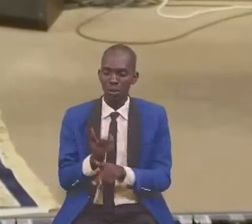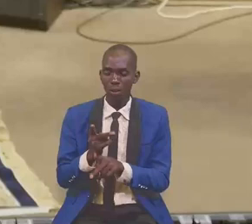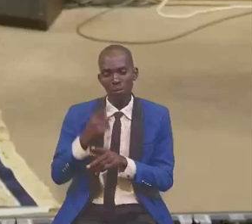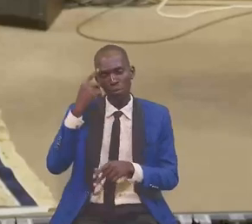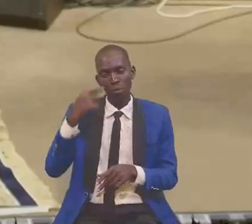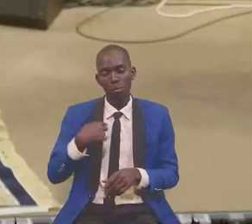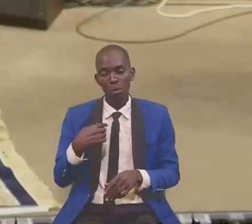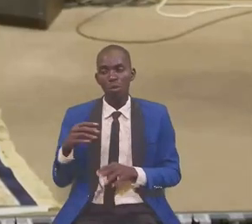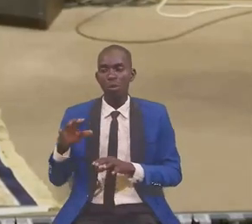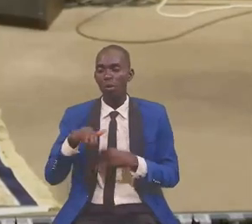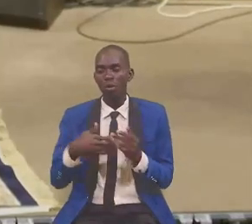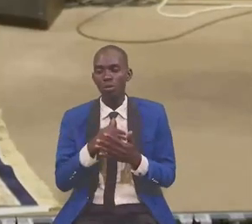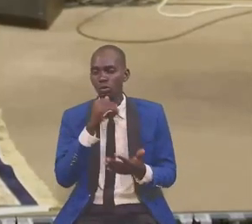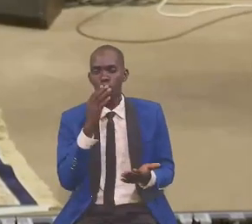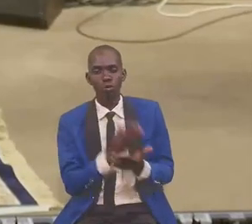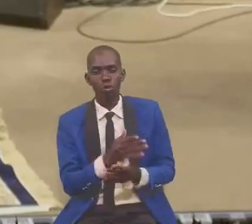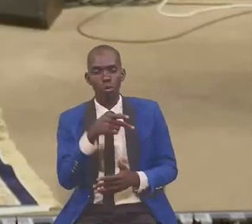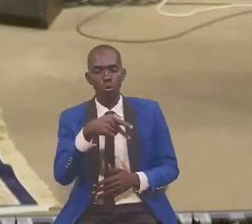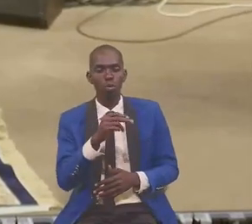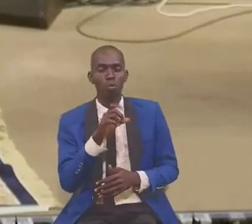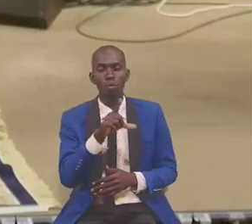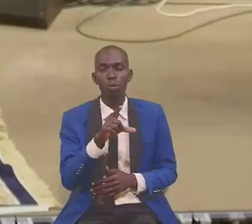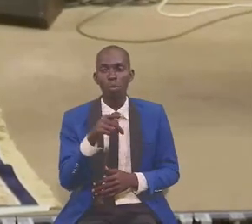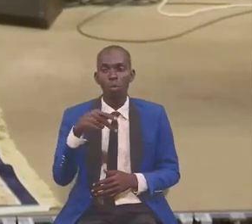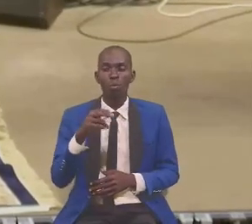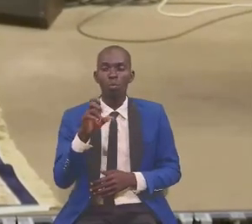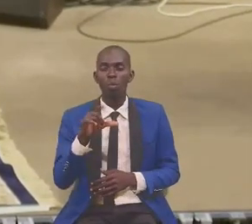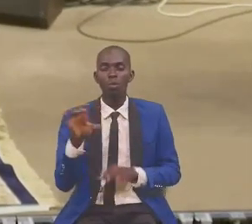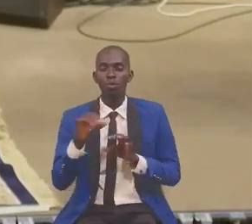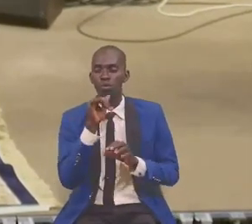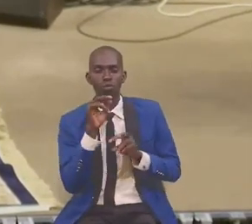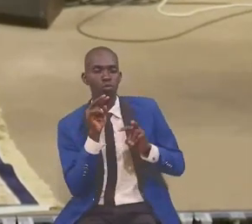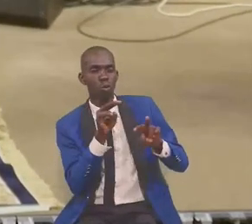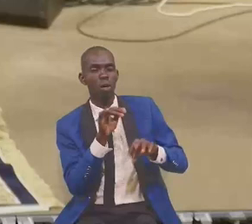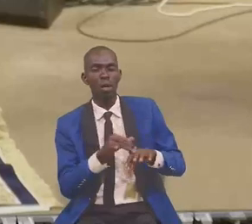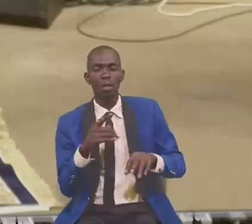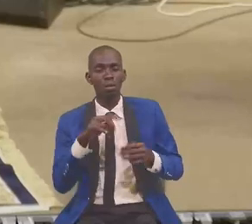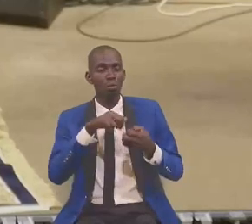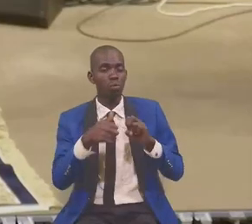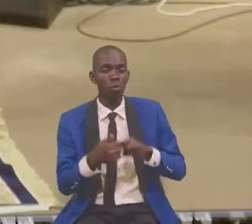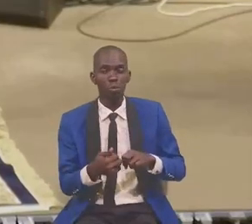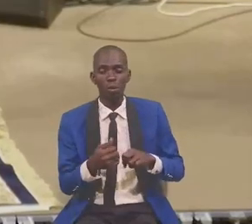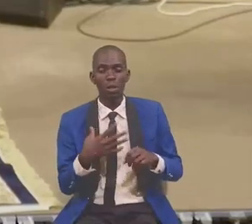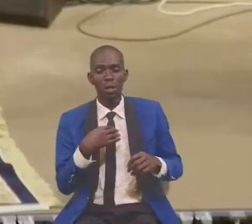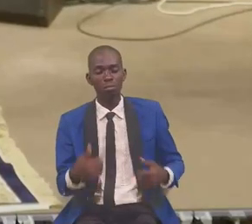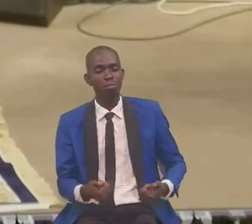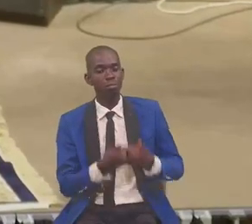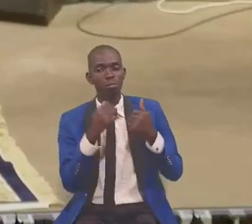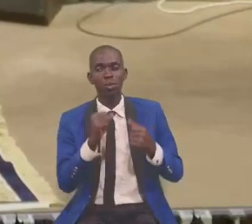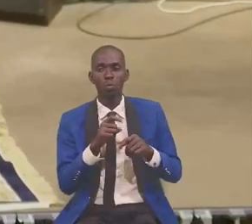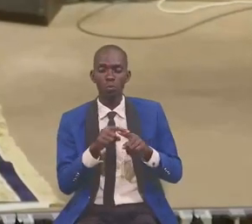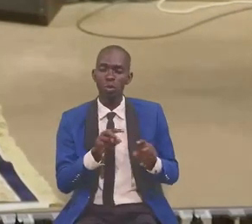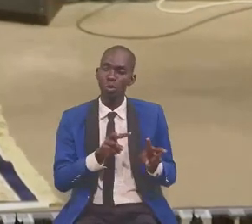empêché. Il n'a pas regardé les adversaires. Il a regardé la grande